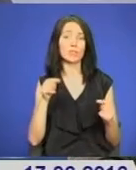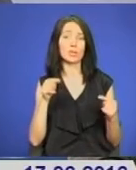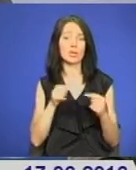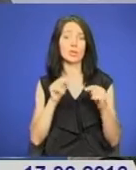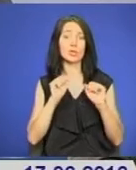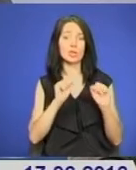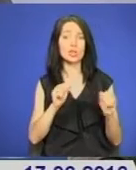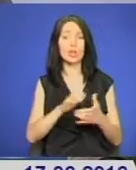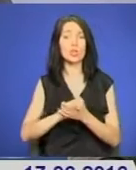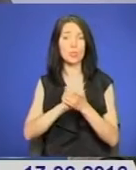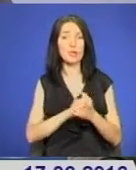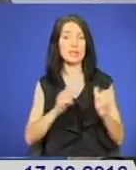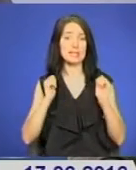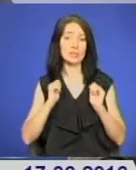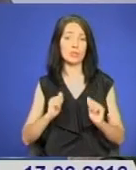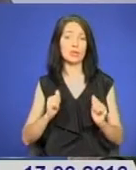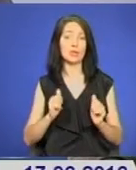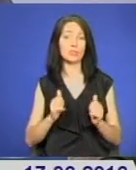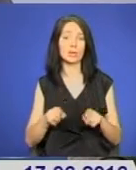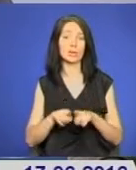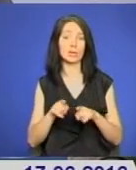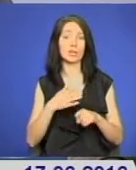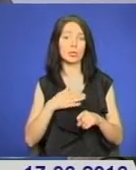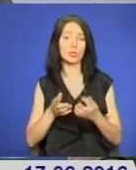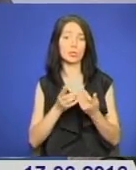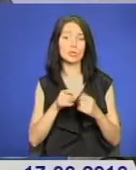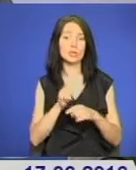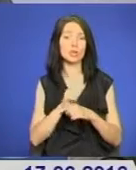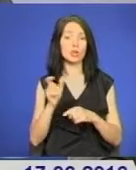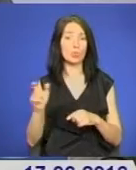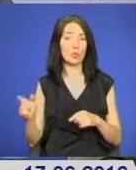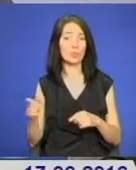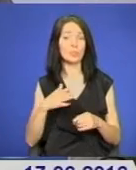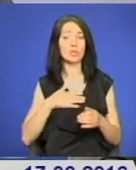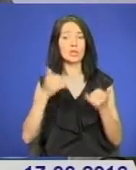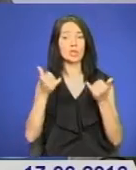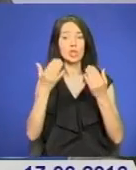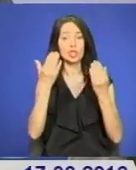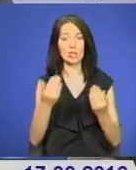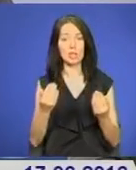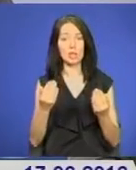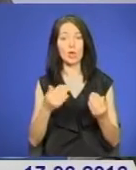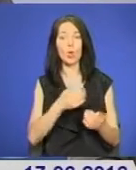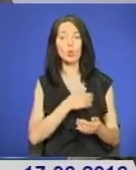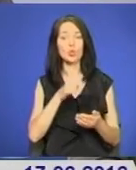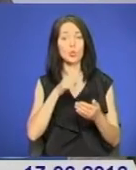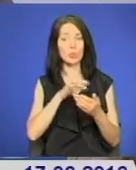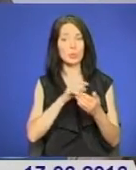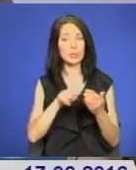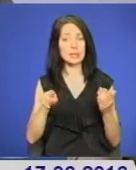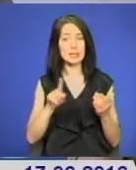захищають мир і спокій, в тому числі і тернополян. На сьогоднішній день хочу наголосити, що